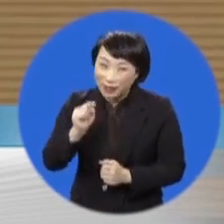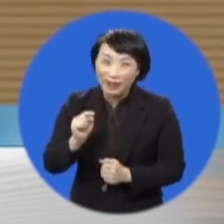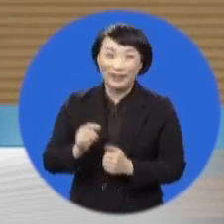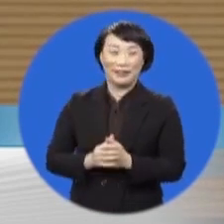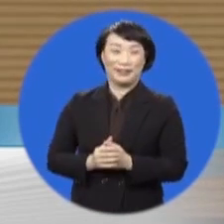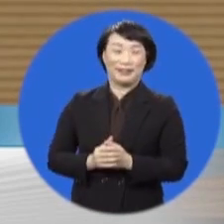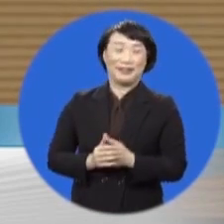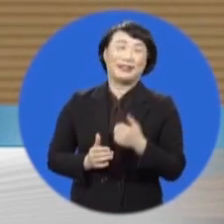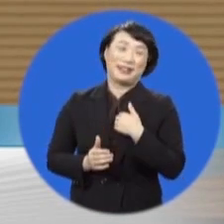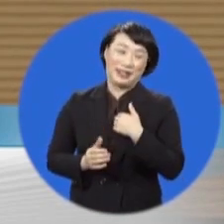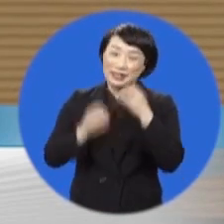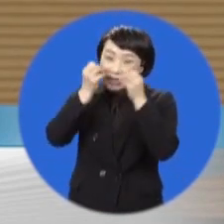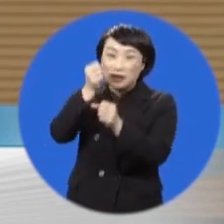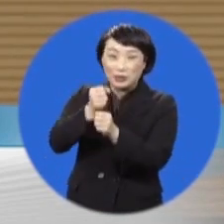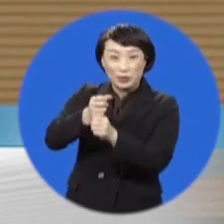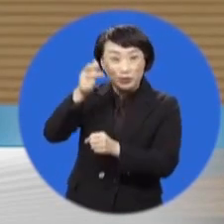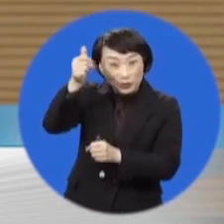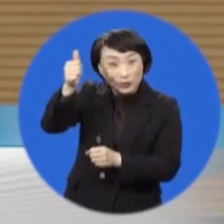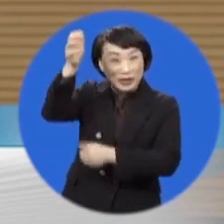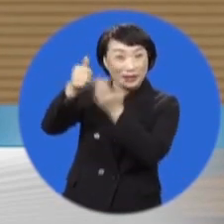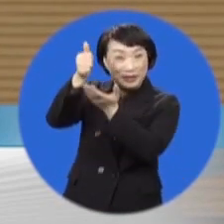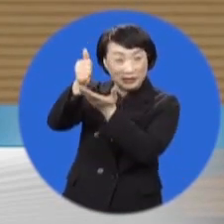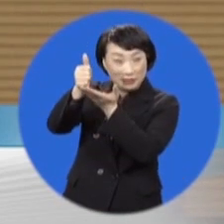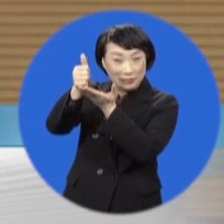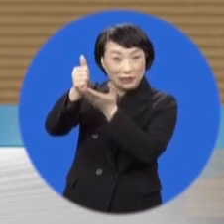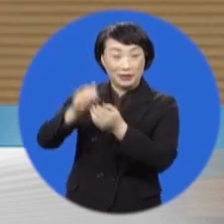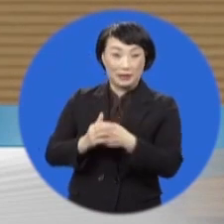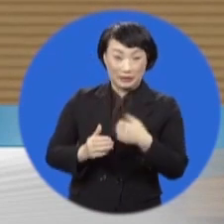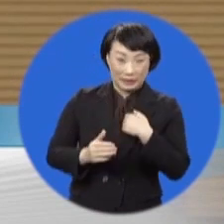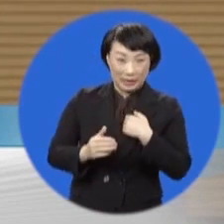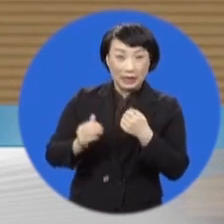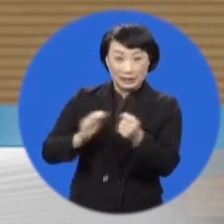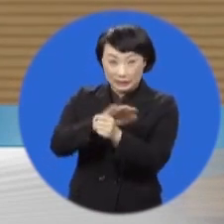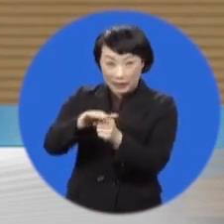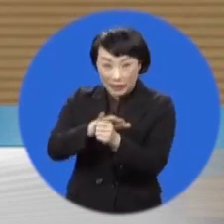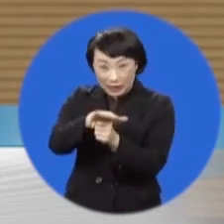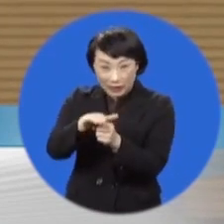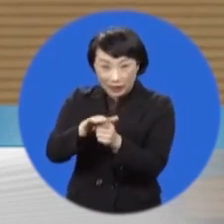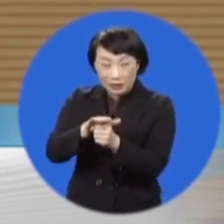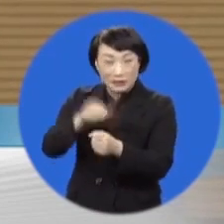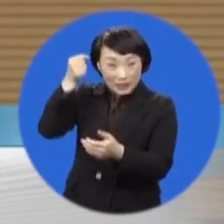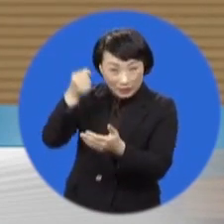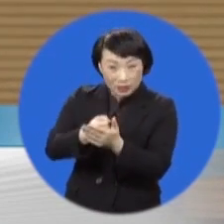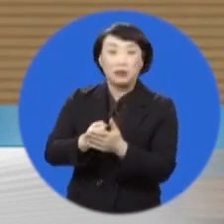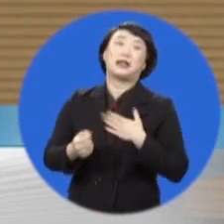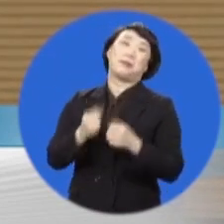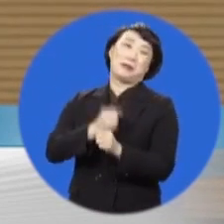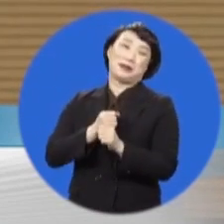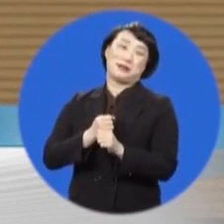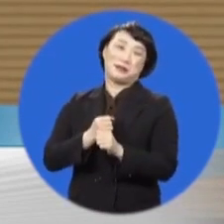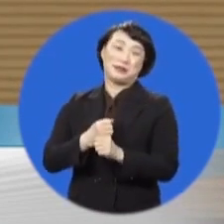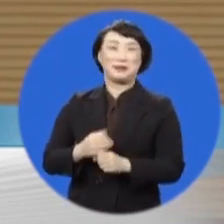나를 창조한 창조자 1대 에 나를 사랑하기로 착 좀 하고 주시리